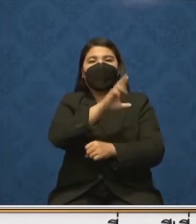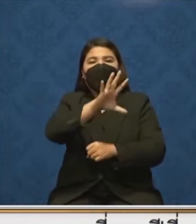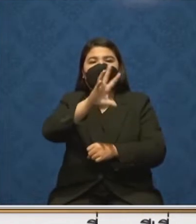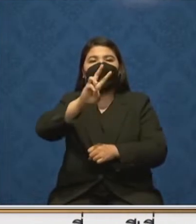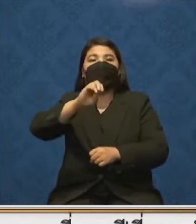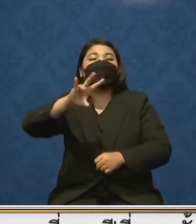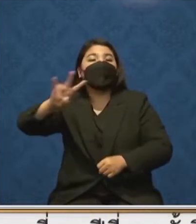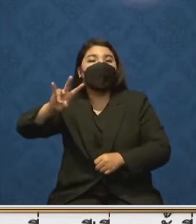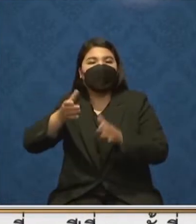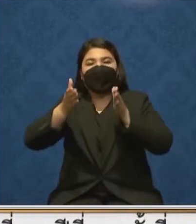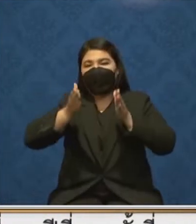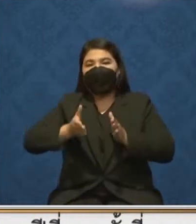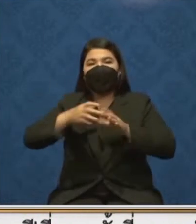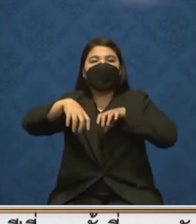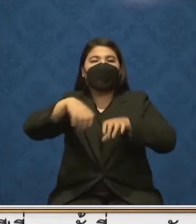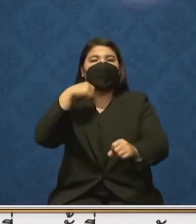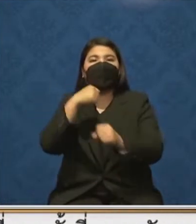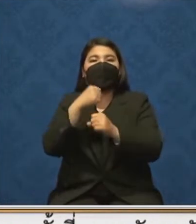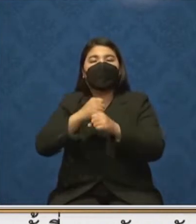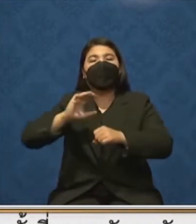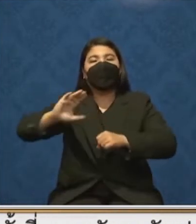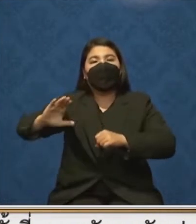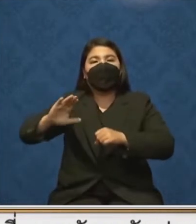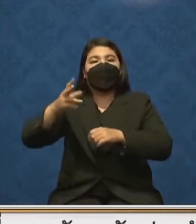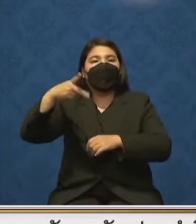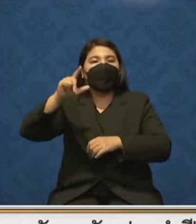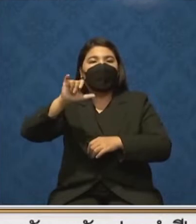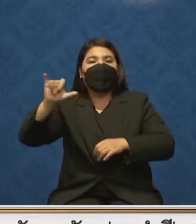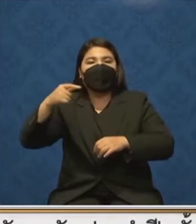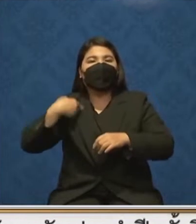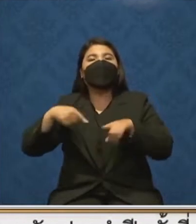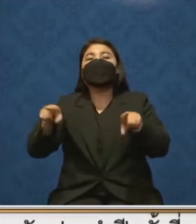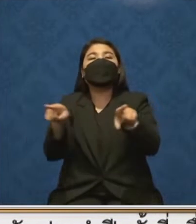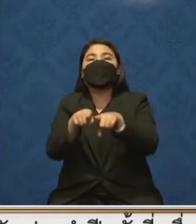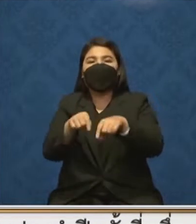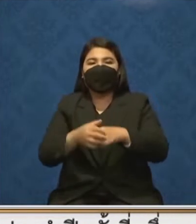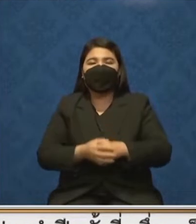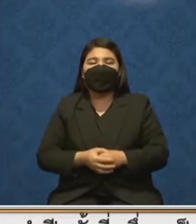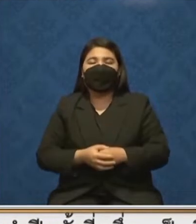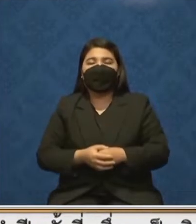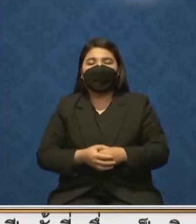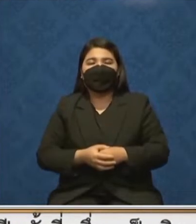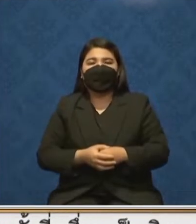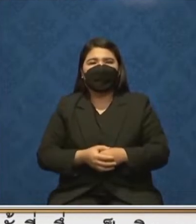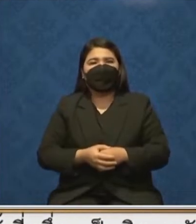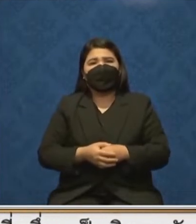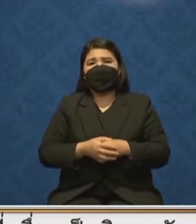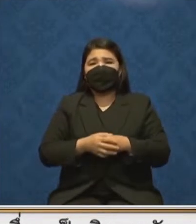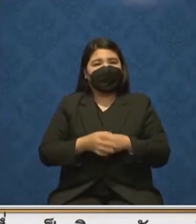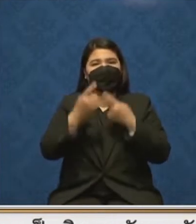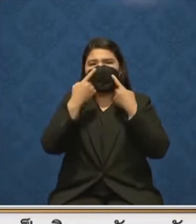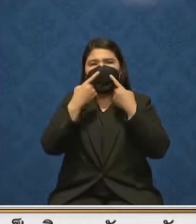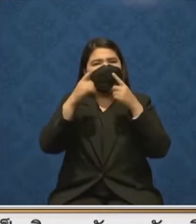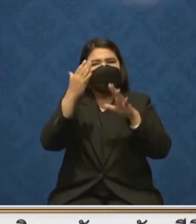ไป้ฉแลไมแกใจคะันนี้